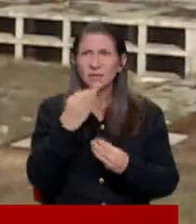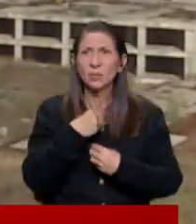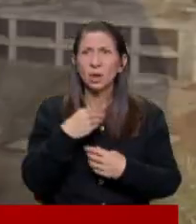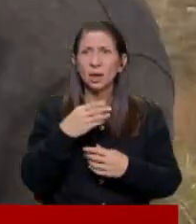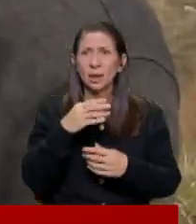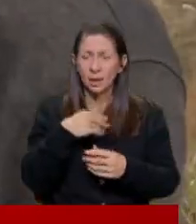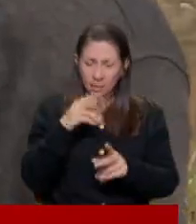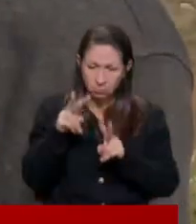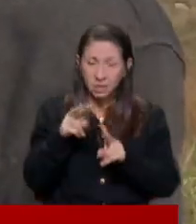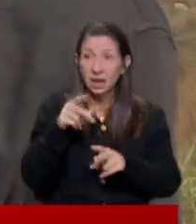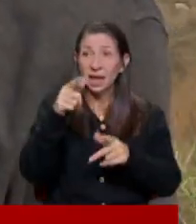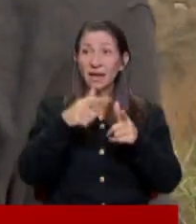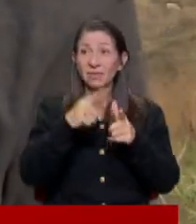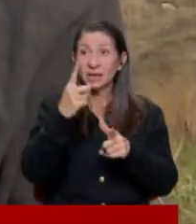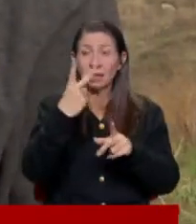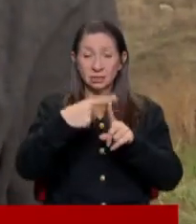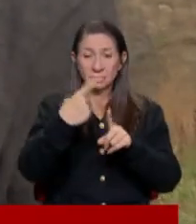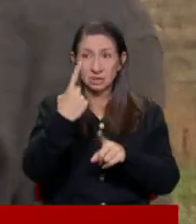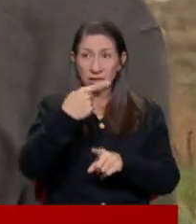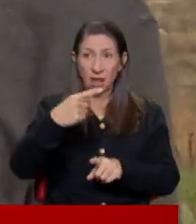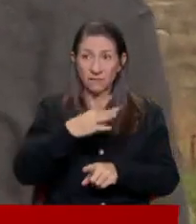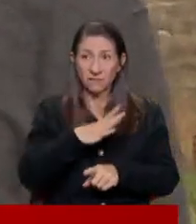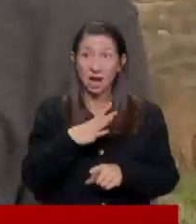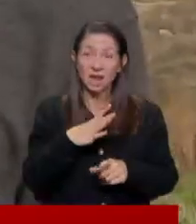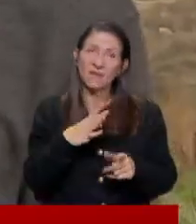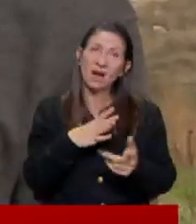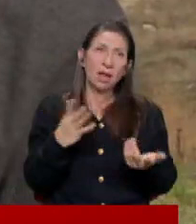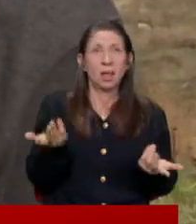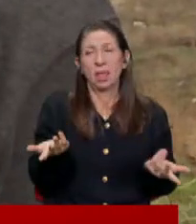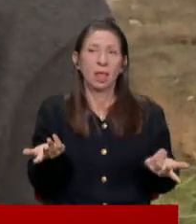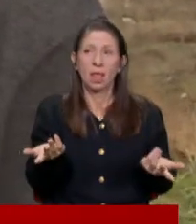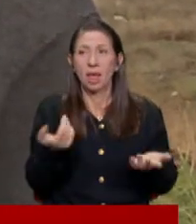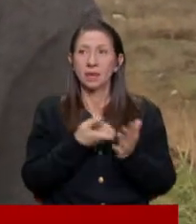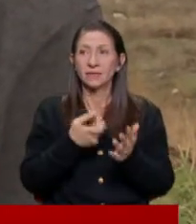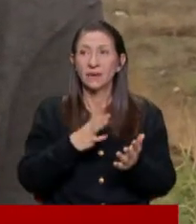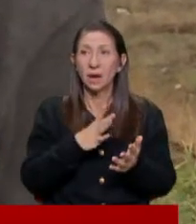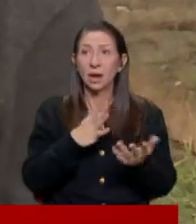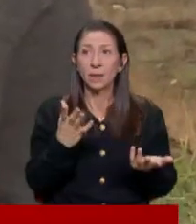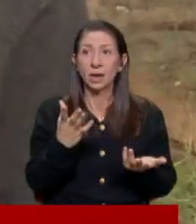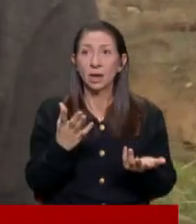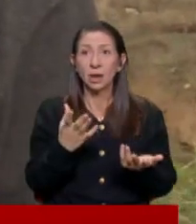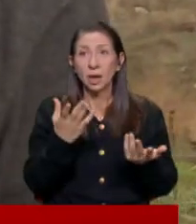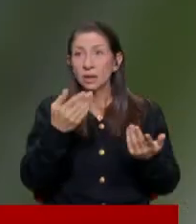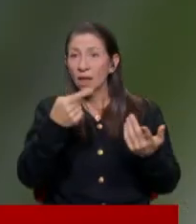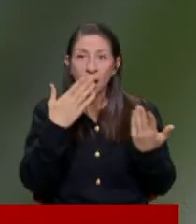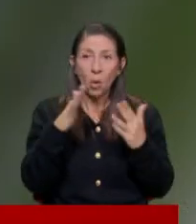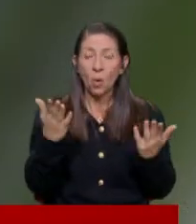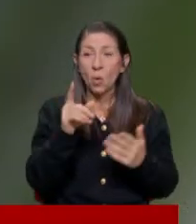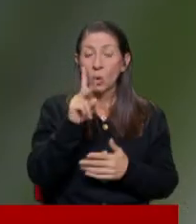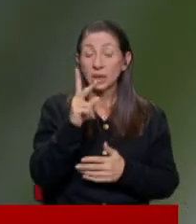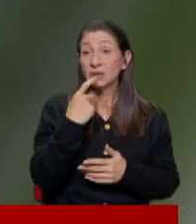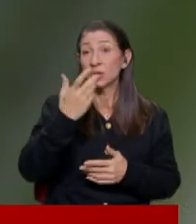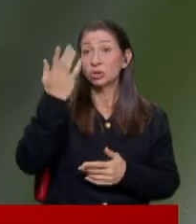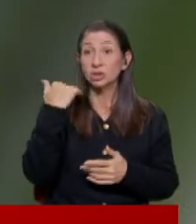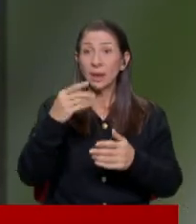Maket üzerinden aldık. F1 blokta 2+1 dairem var. Var sadece, yani adı var ama kendisi yok. 12 yıl